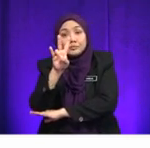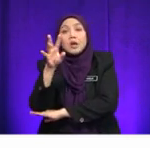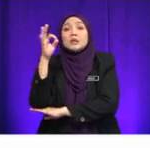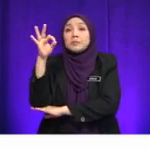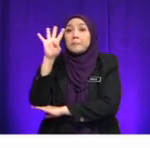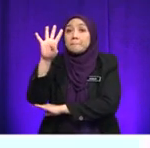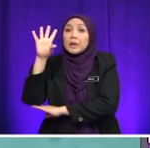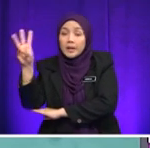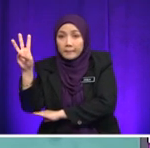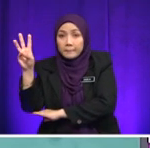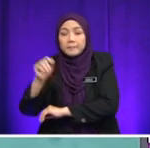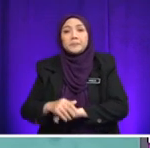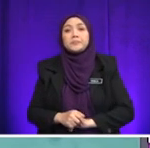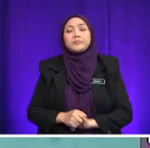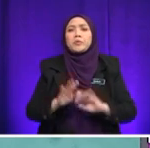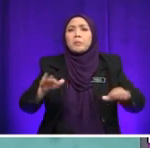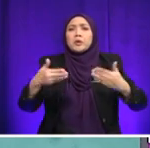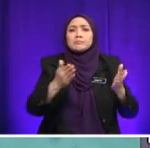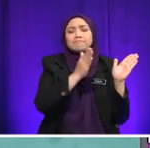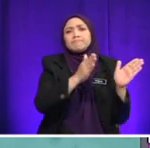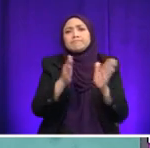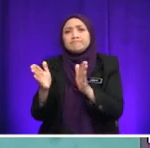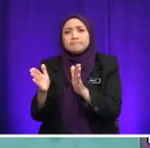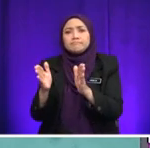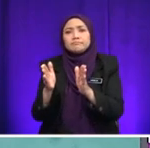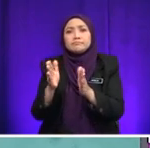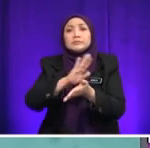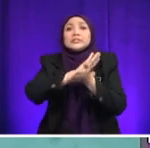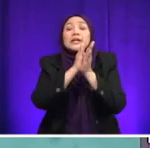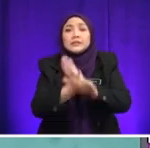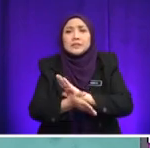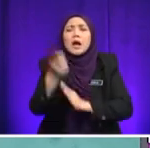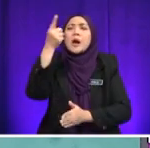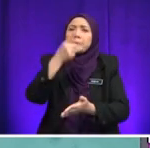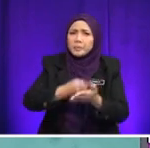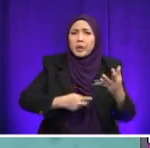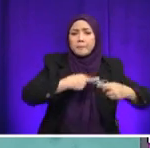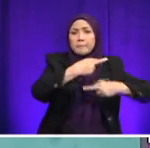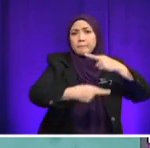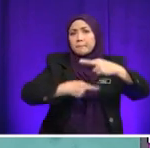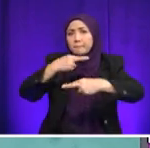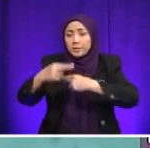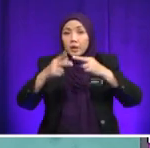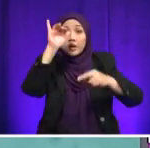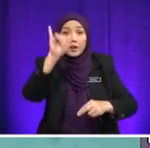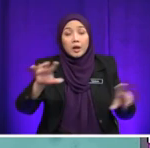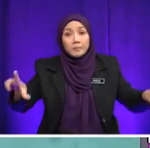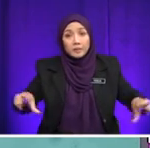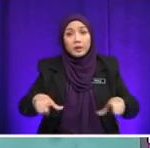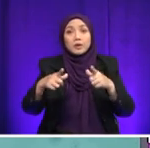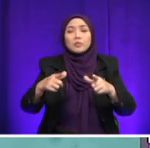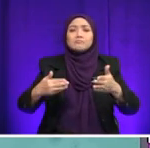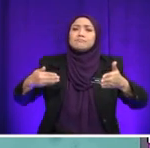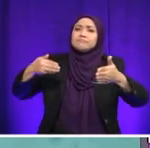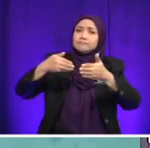Oke kita lihat punya perinciannya ialah pada seterusnya apa sebenarnya proses-proses yang berlaku sehinggalah